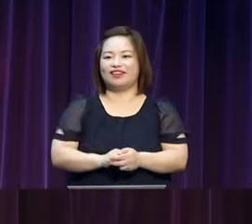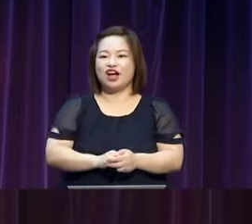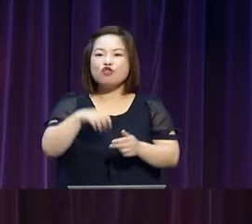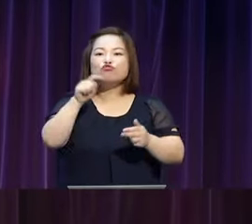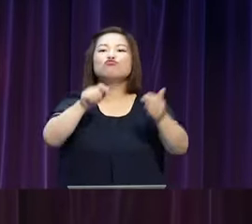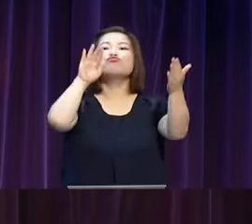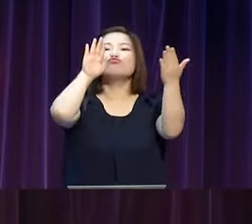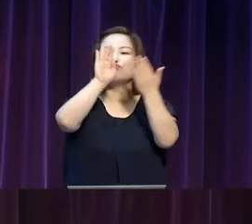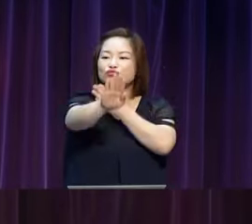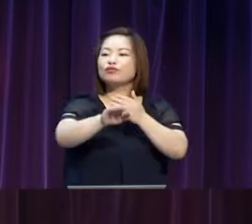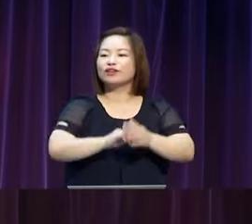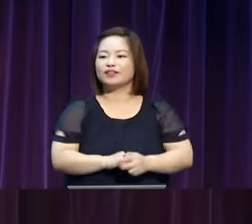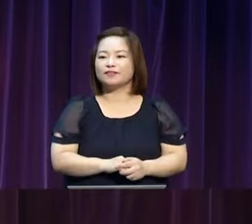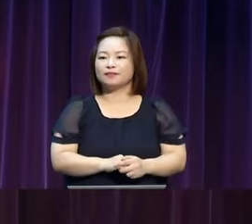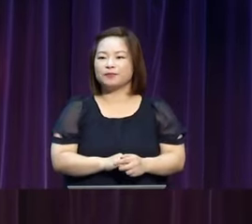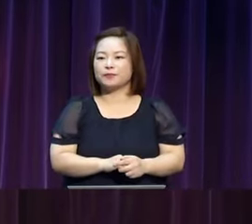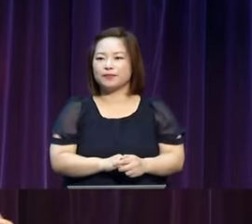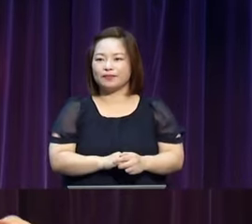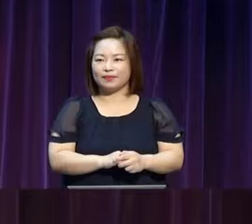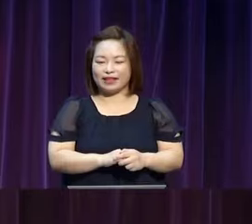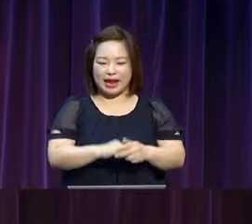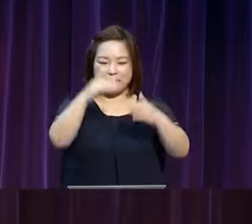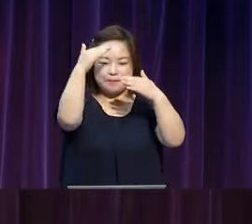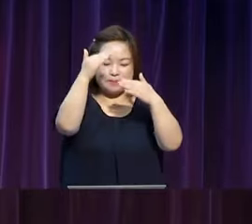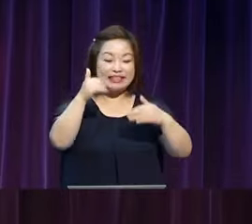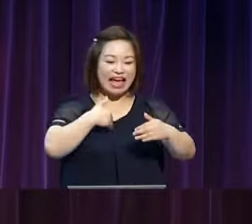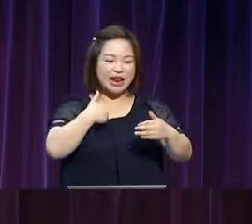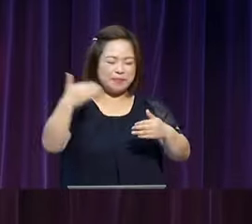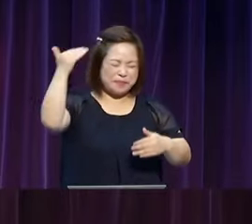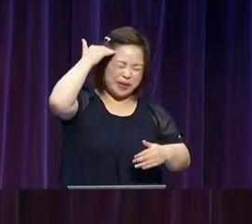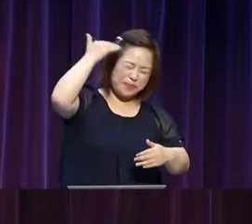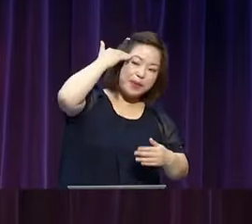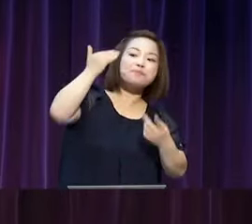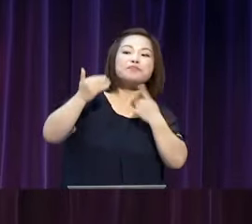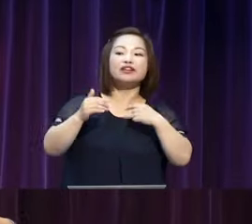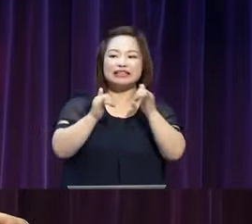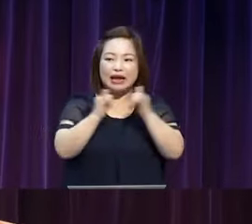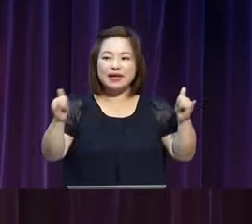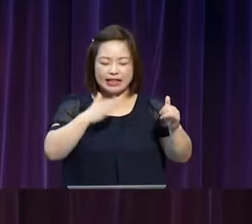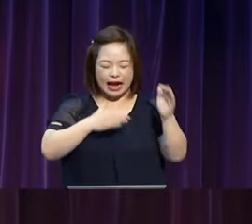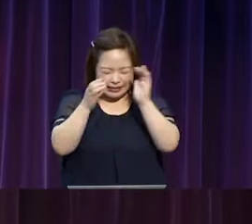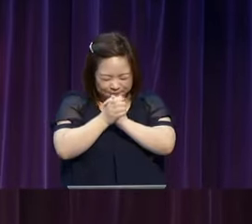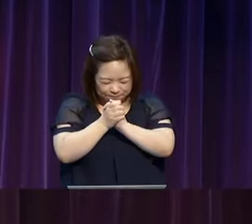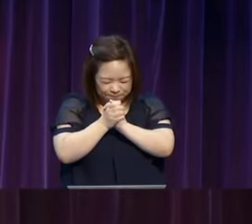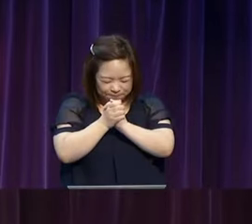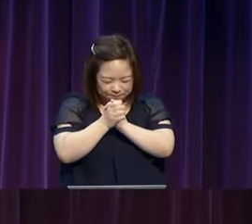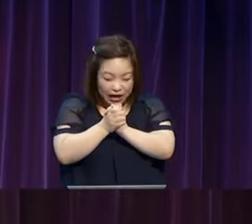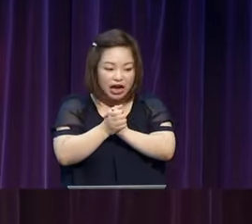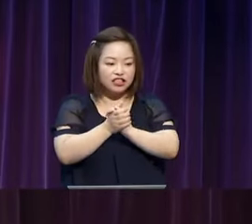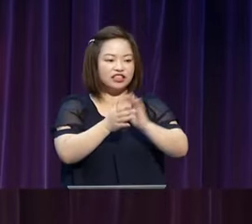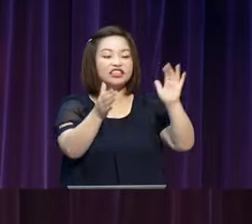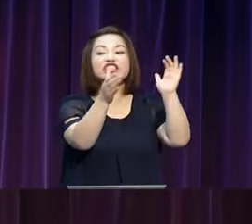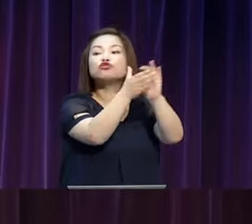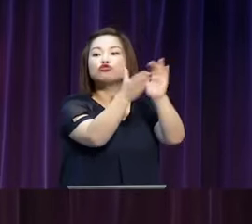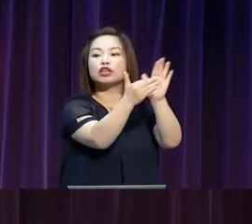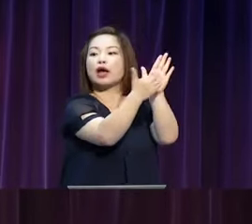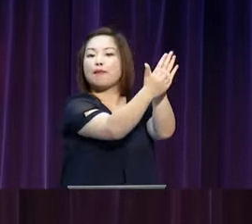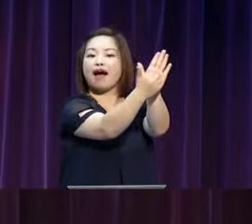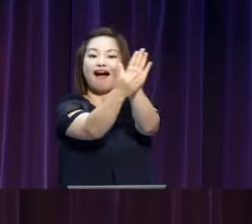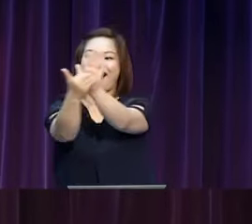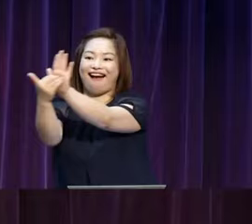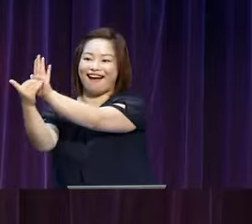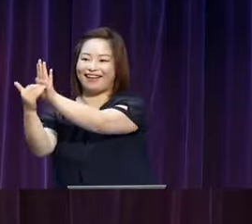뒤부터는요, 오히려 방해했던 사람들이 제가 기도하면 지켜주기 시작했어요.